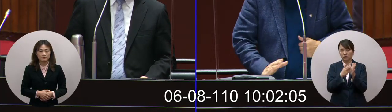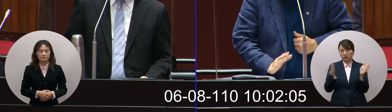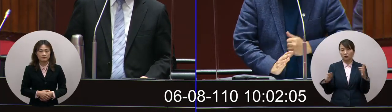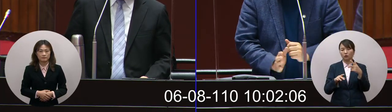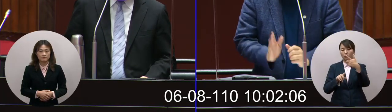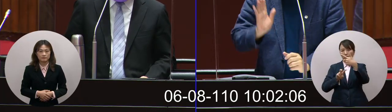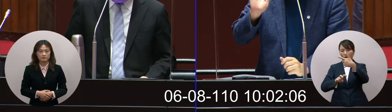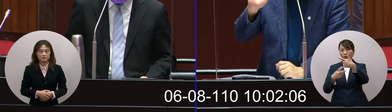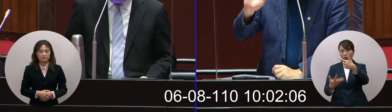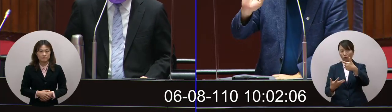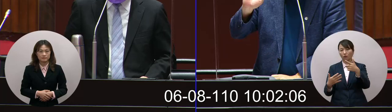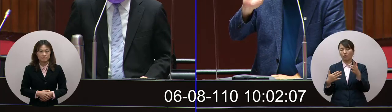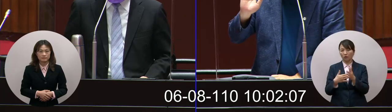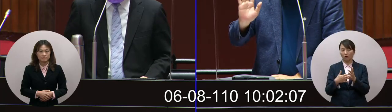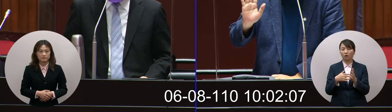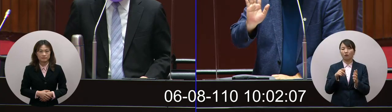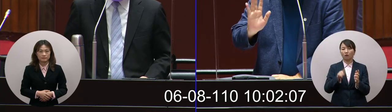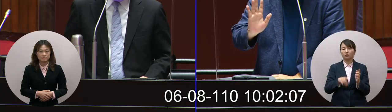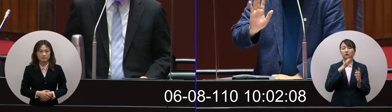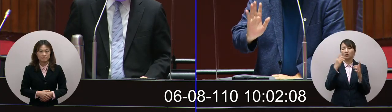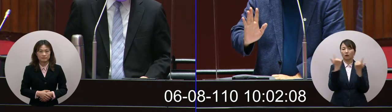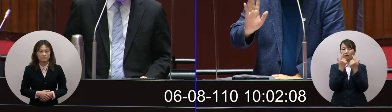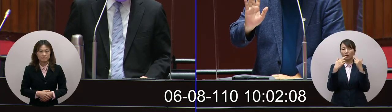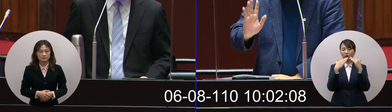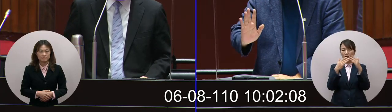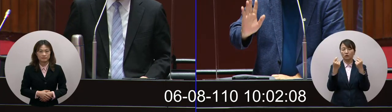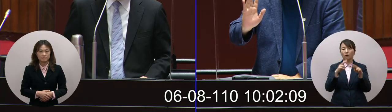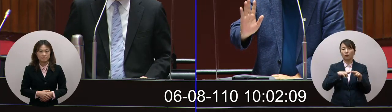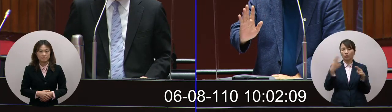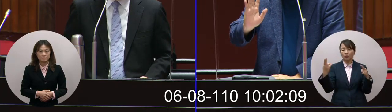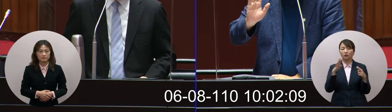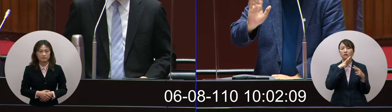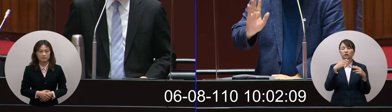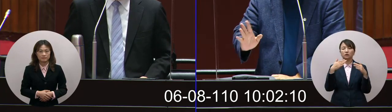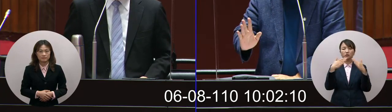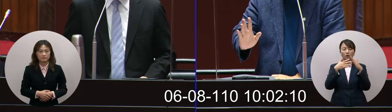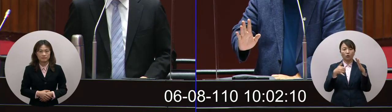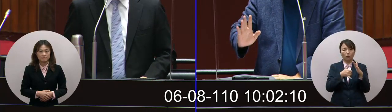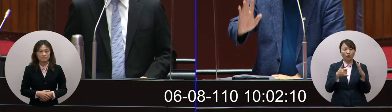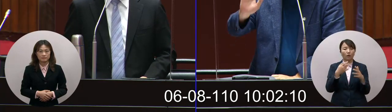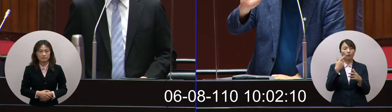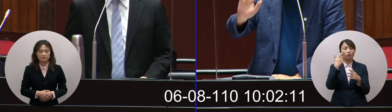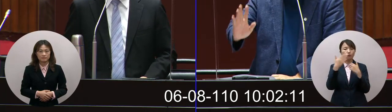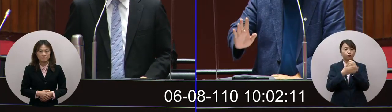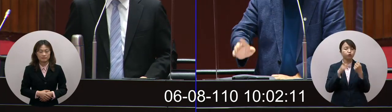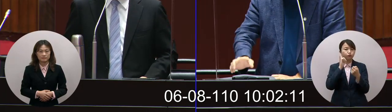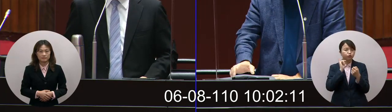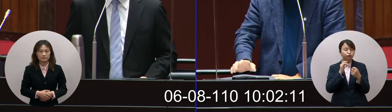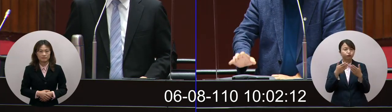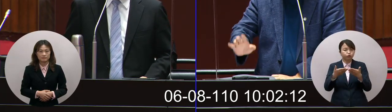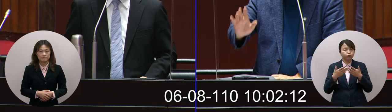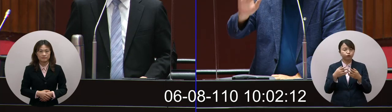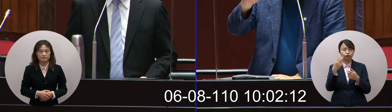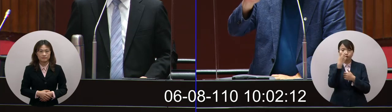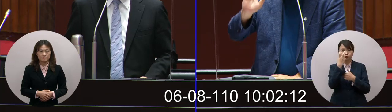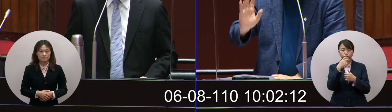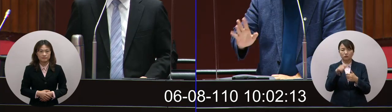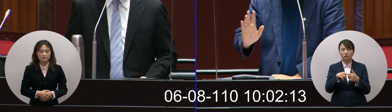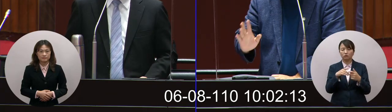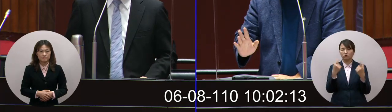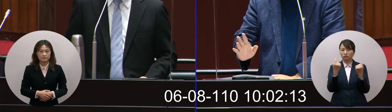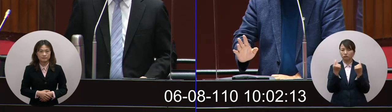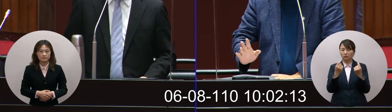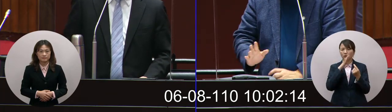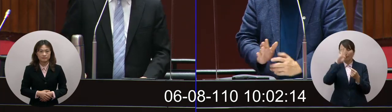以后啊。台北市也另外开放了针对个案的居家保姆的收托，显见啊，这个疫情其实看起来